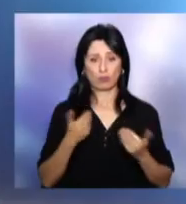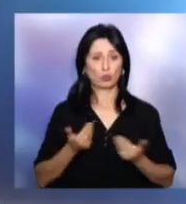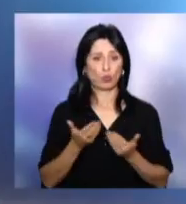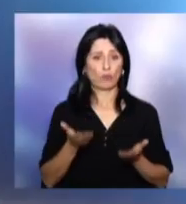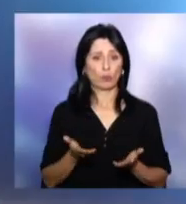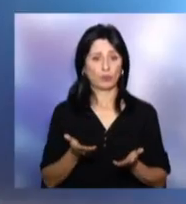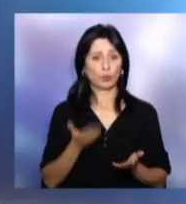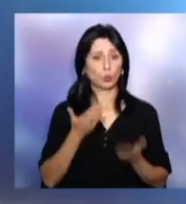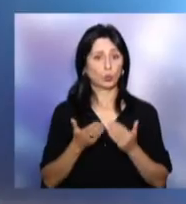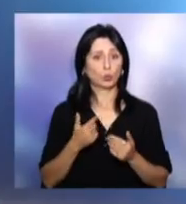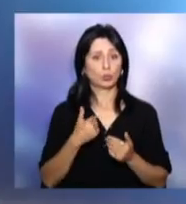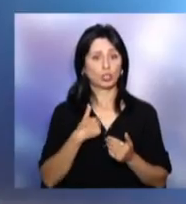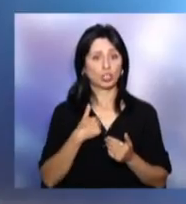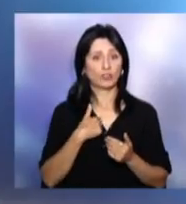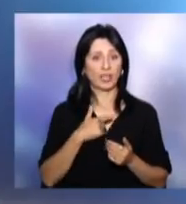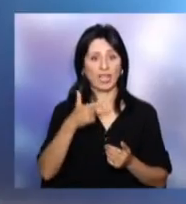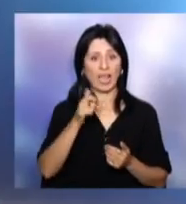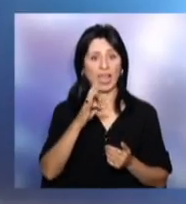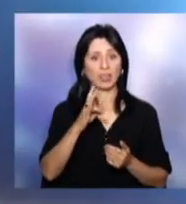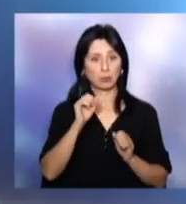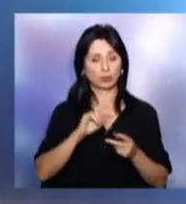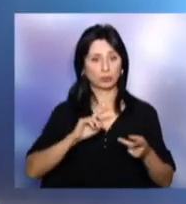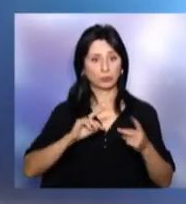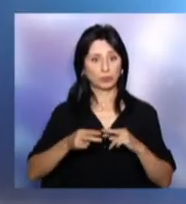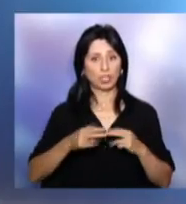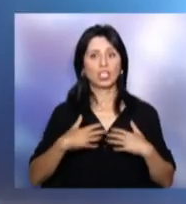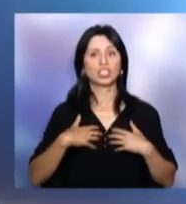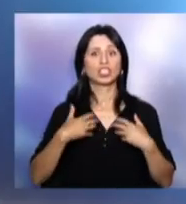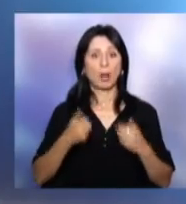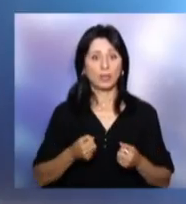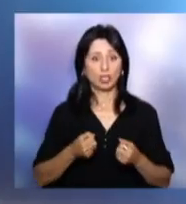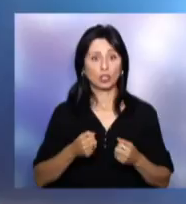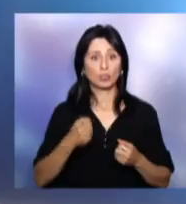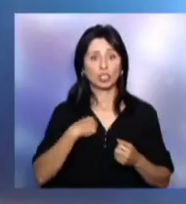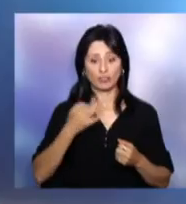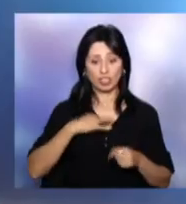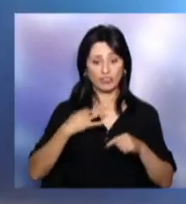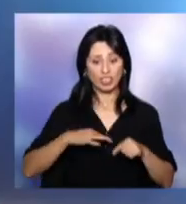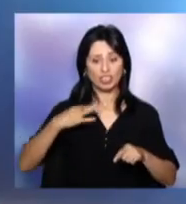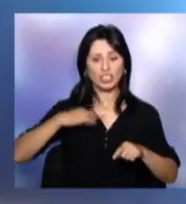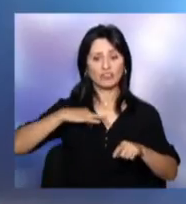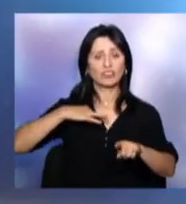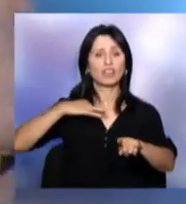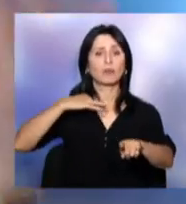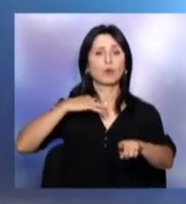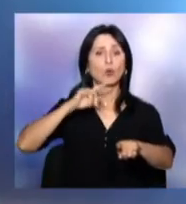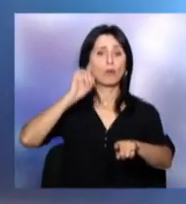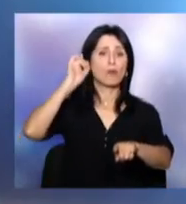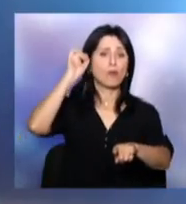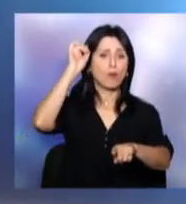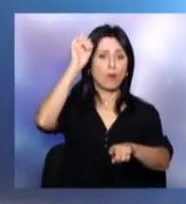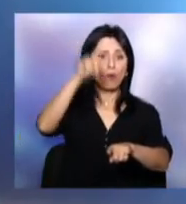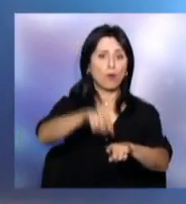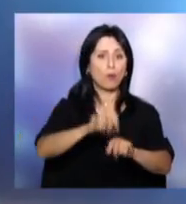ჩვენ ცხოვრობთ, თურმე ჩვენს გენებს ცვლის. და ის არა მარტო ჩვენს ჯანმრთელობაზე, არამედ ჩვენი შვილების, შვილთაშვილების და კიდევ უფრო